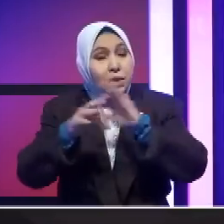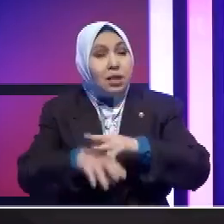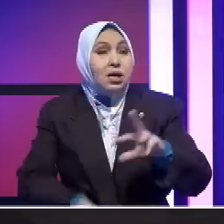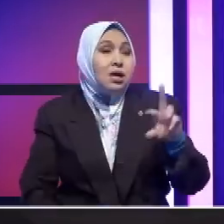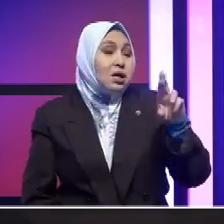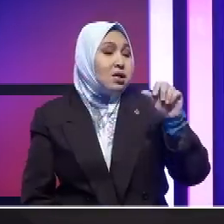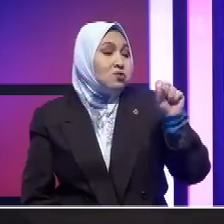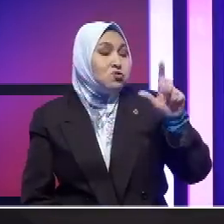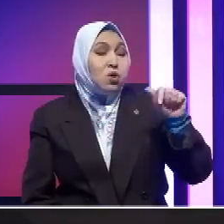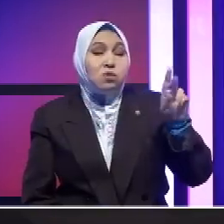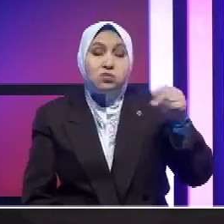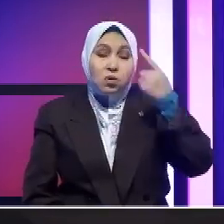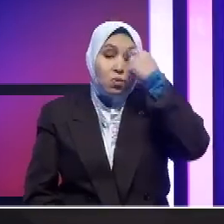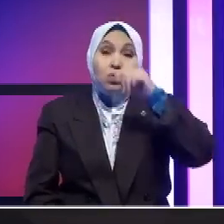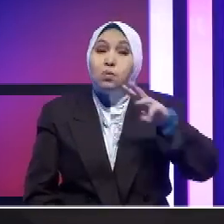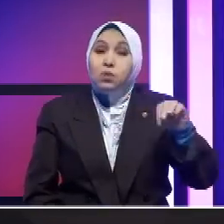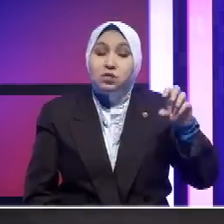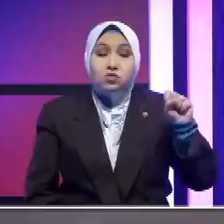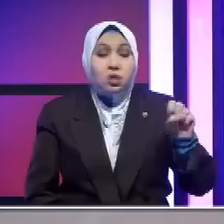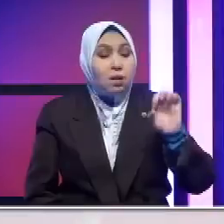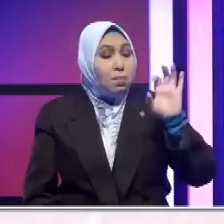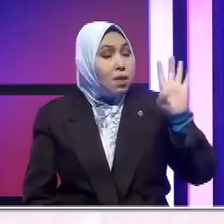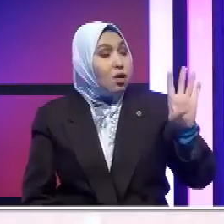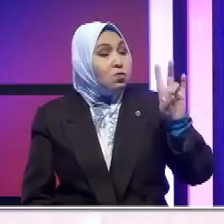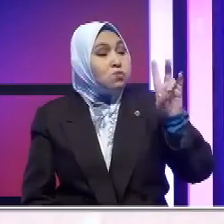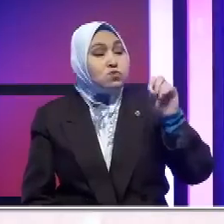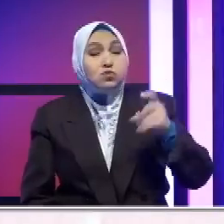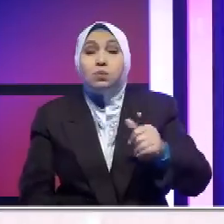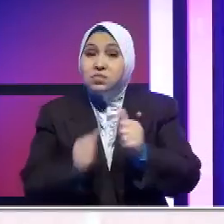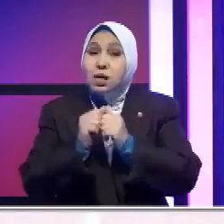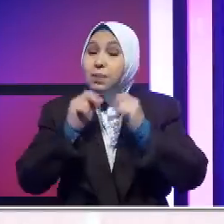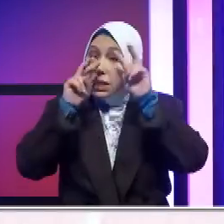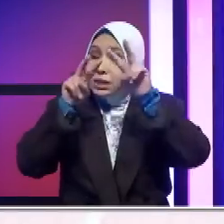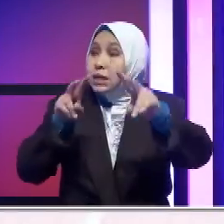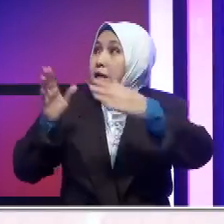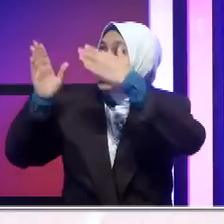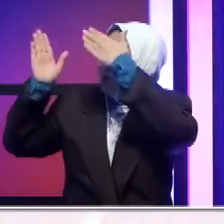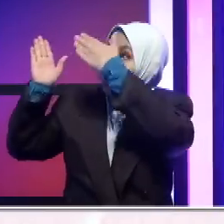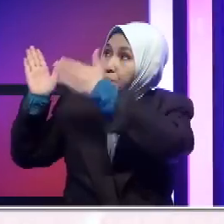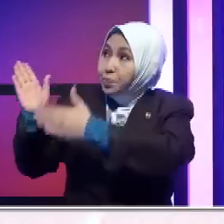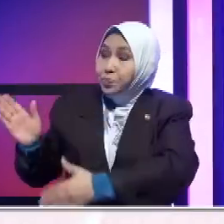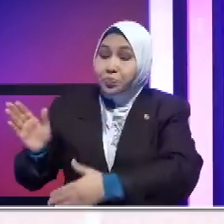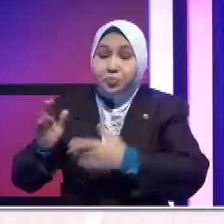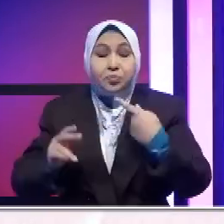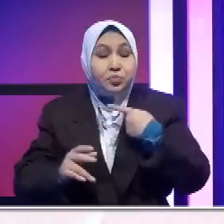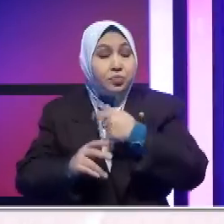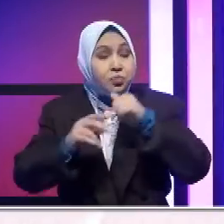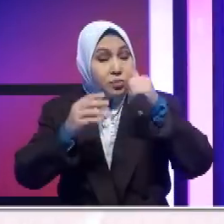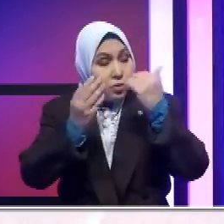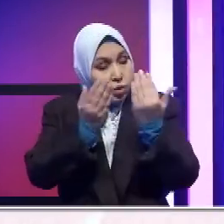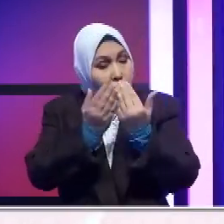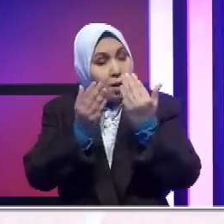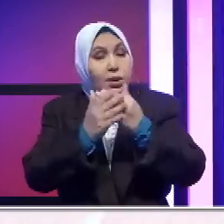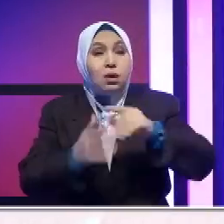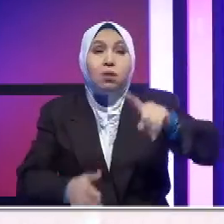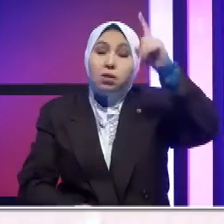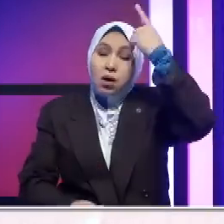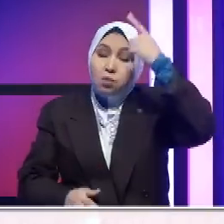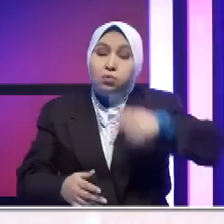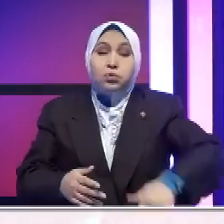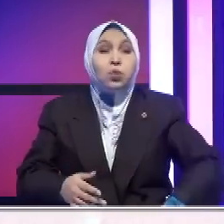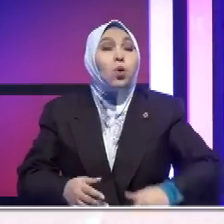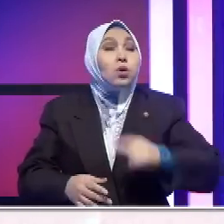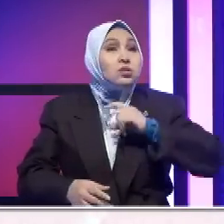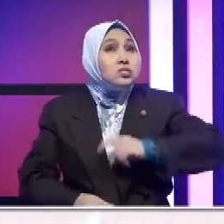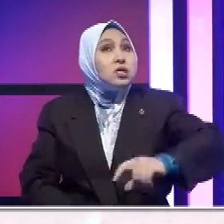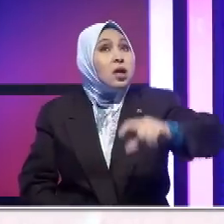kita untuk halaman 470. Kita sama-sama lihat. Yang pertama, kita doakan Allah SWT memudahkan kita untuk berserah diri bulat-bulat kepada